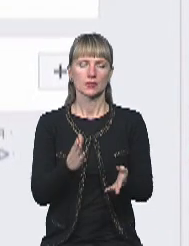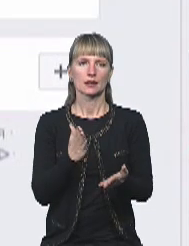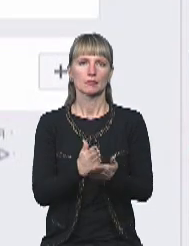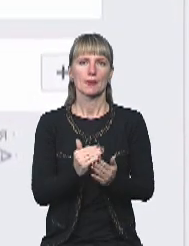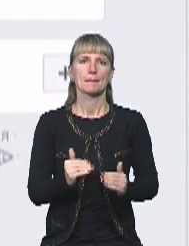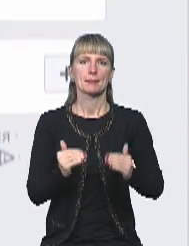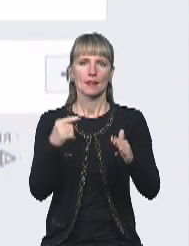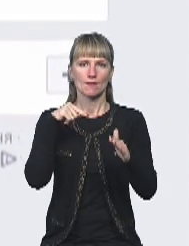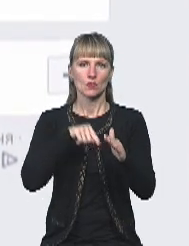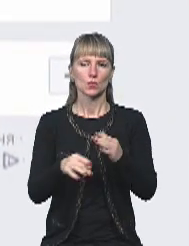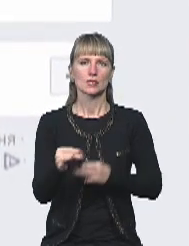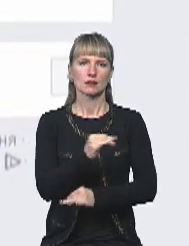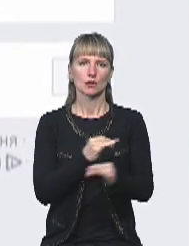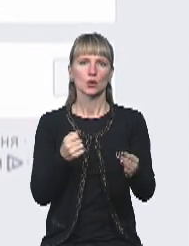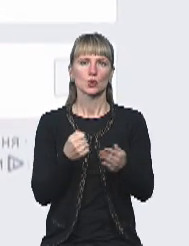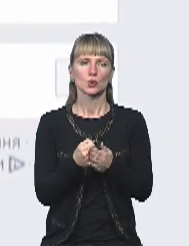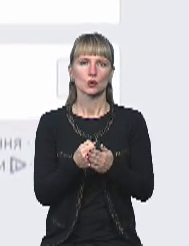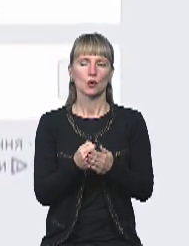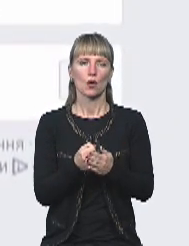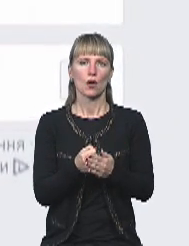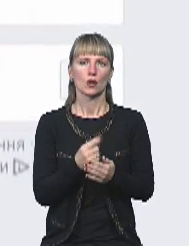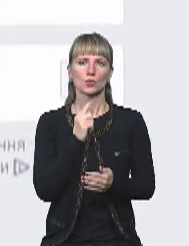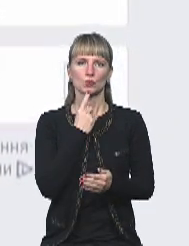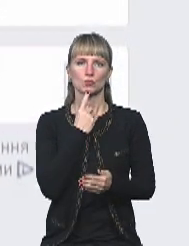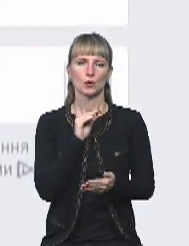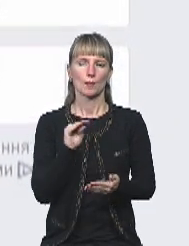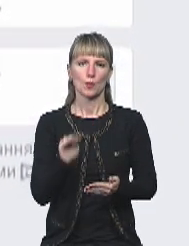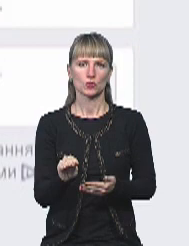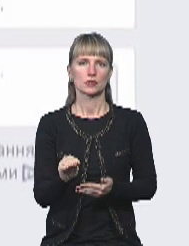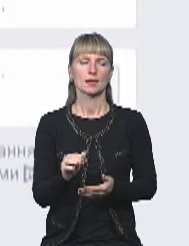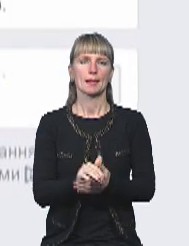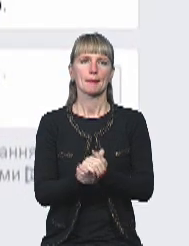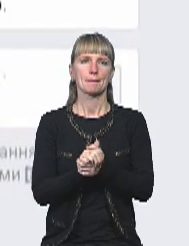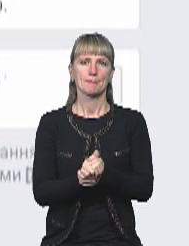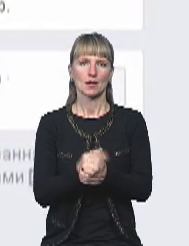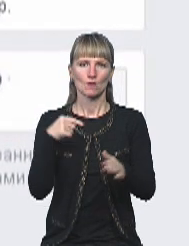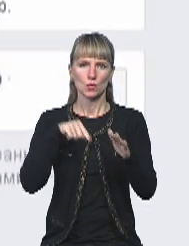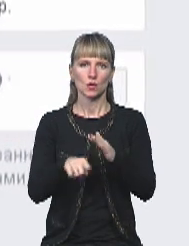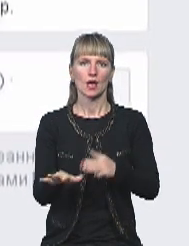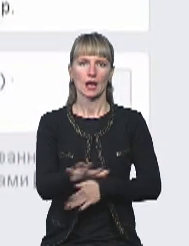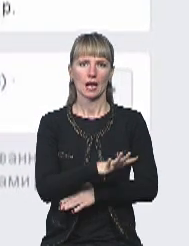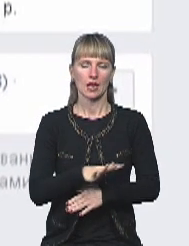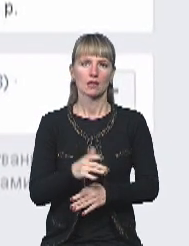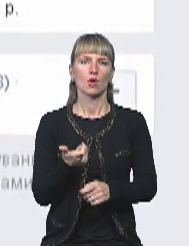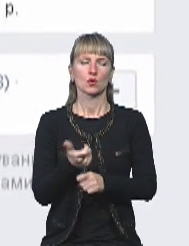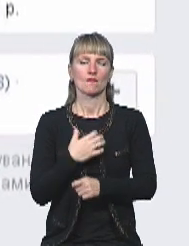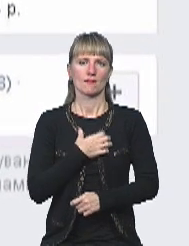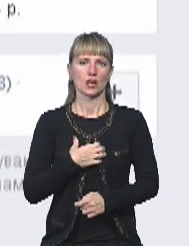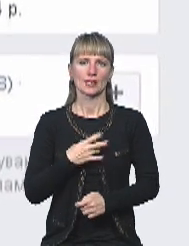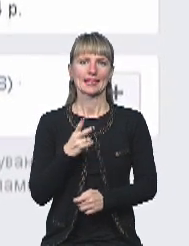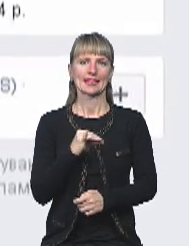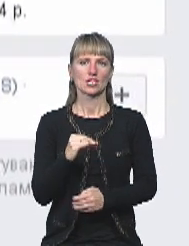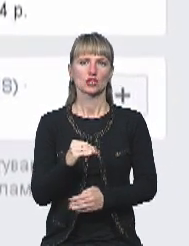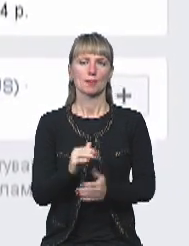градус внутрішньої дискусії до критичної позначки. Мир всередині країни не менш важливий, ніж мир